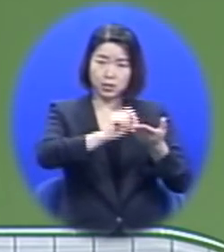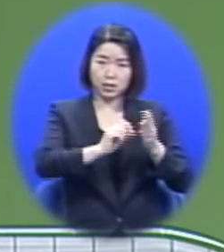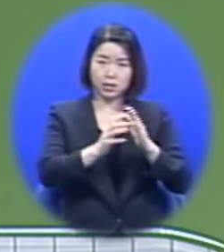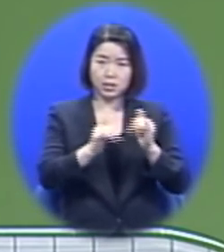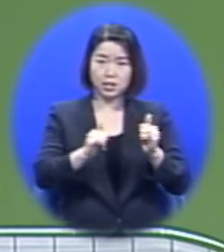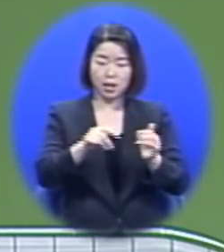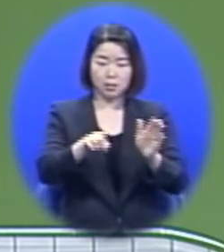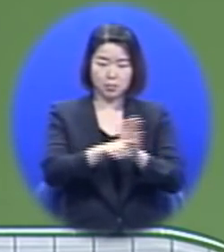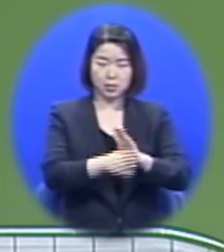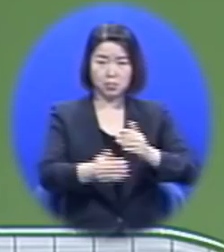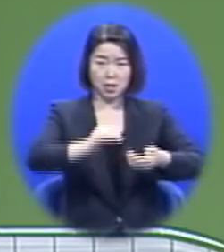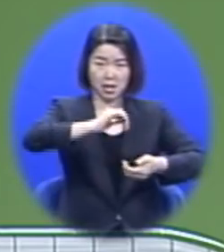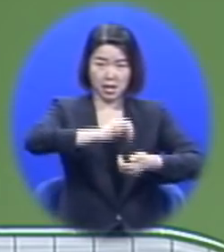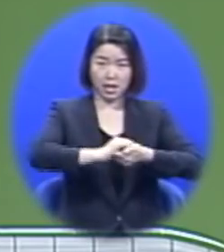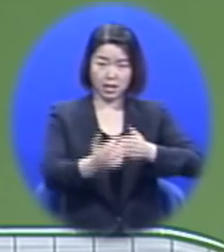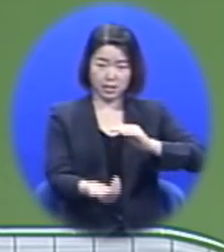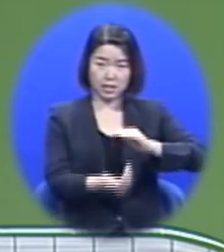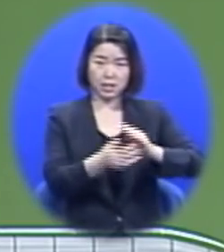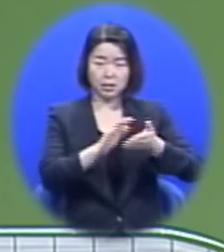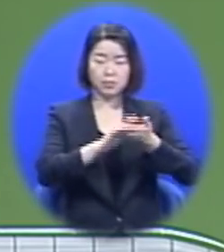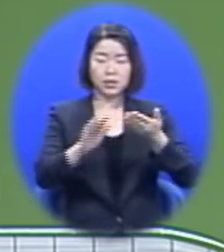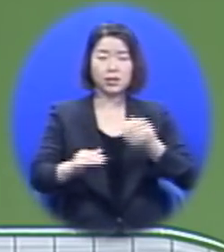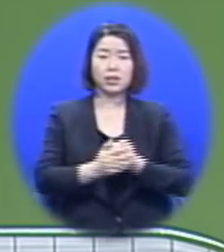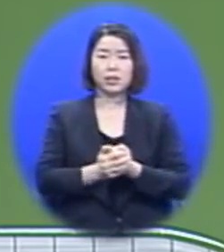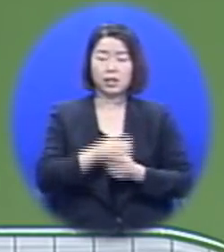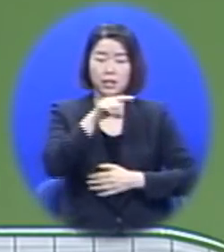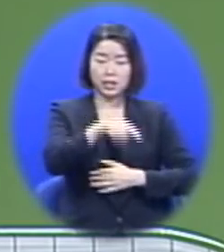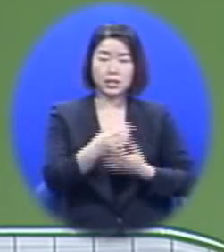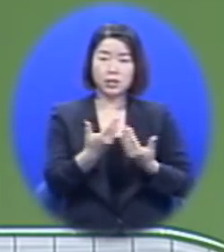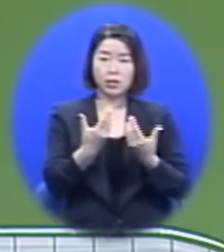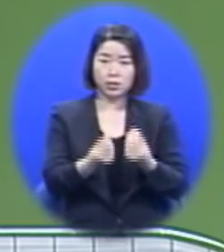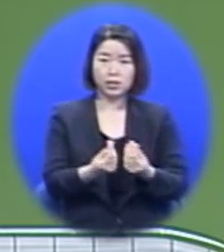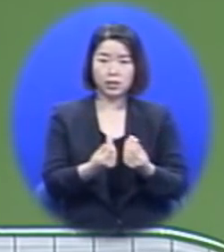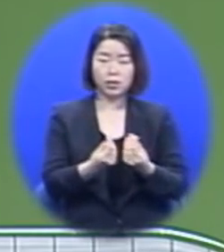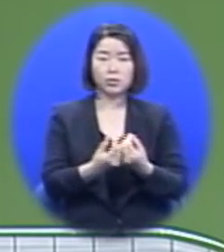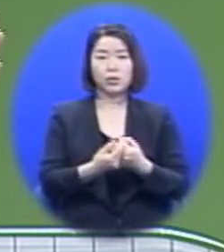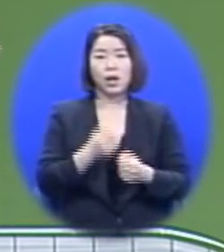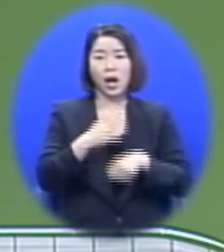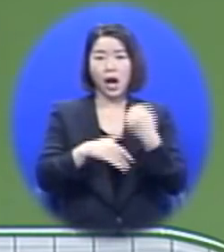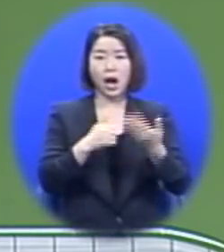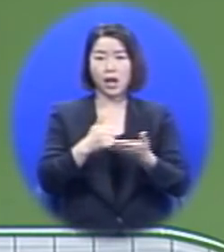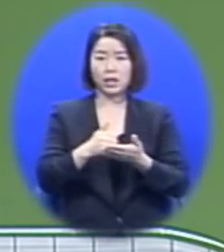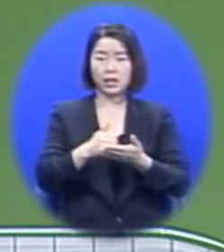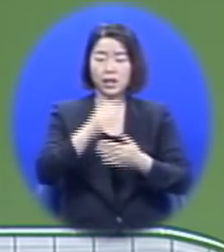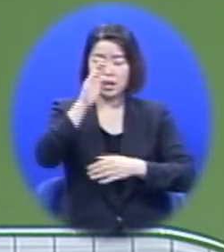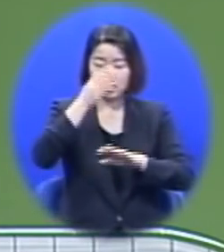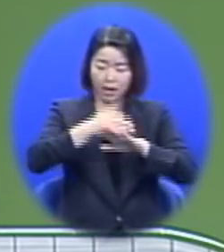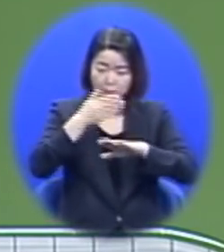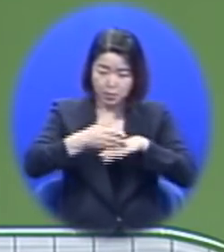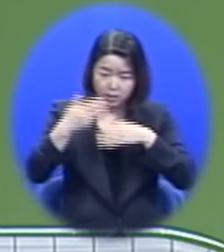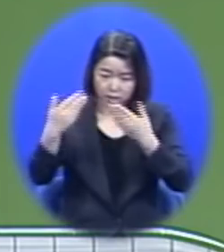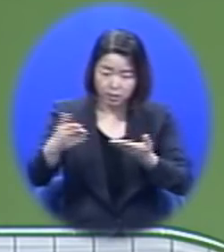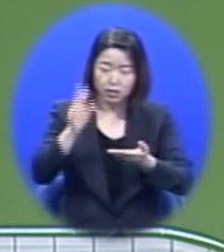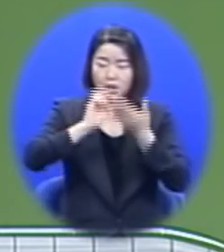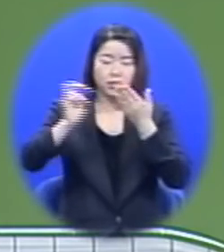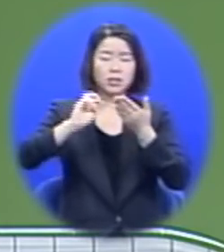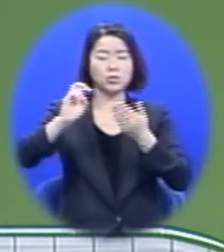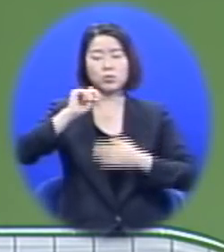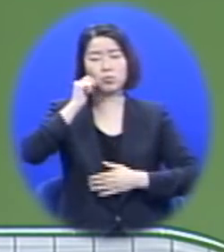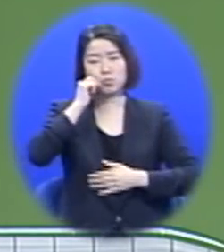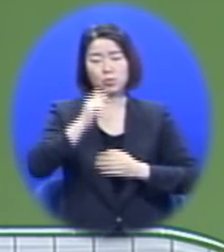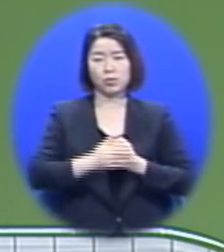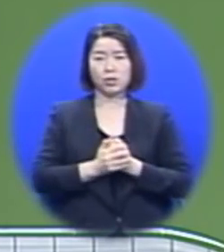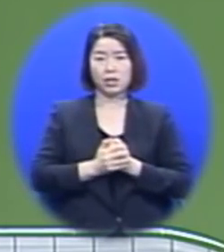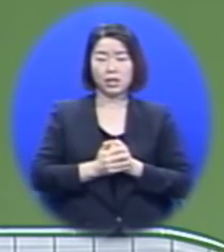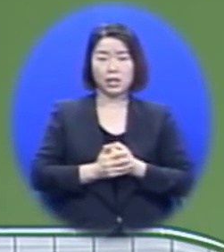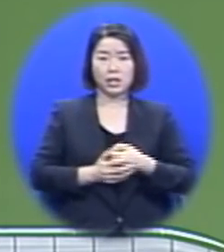믿음의 한계였어요. 이런 경우에는 하나님께 절대로 감사하거나 찬송할 수가 없습니다. 13절